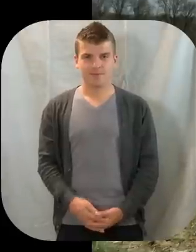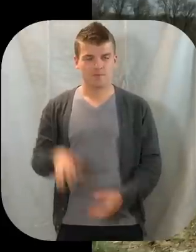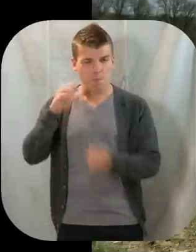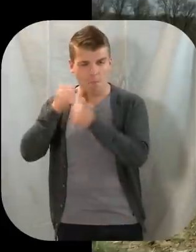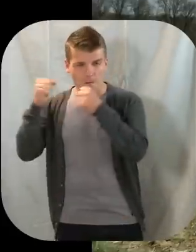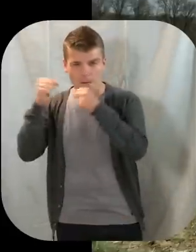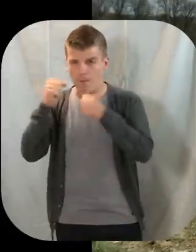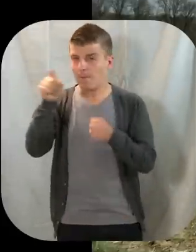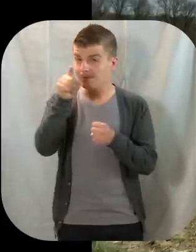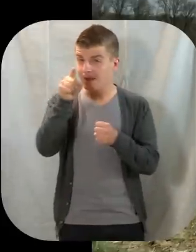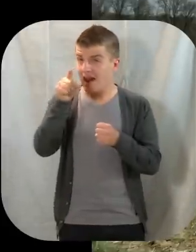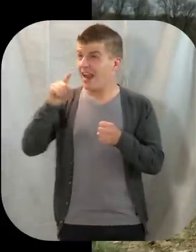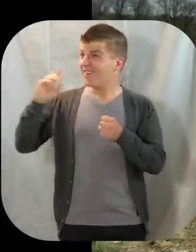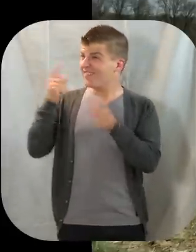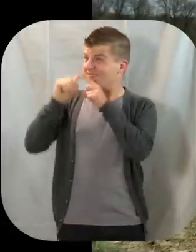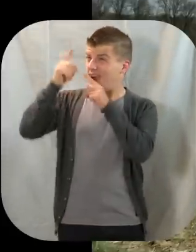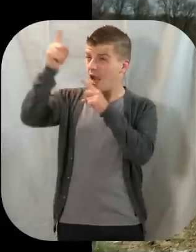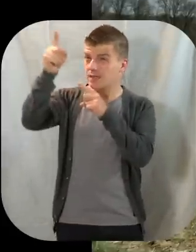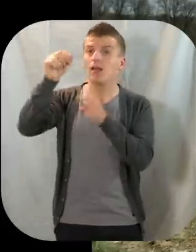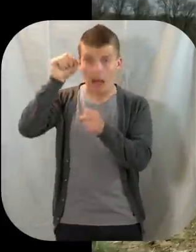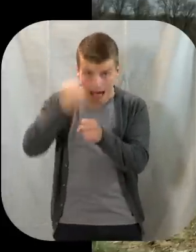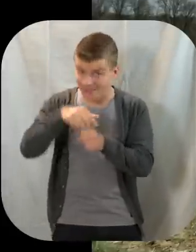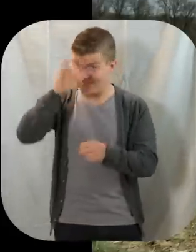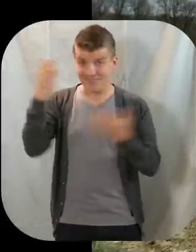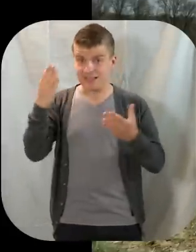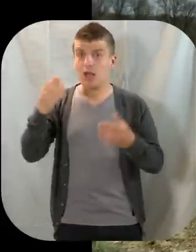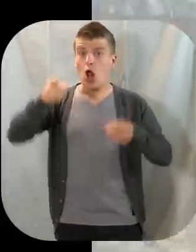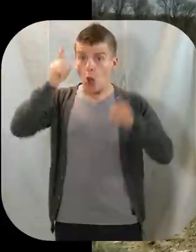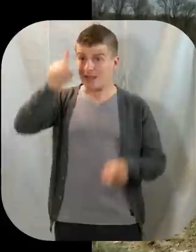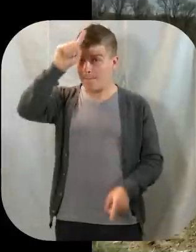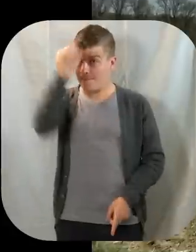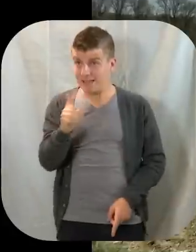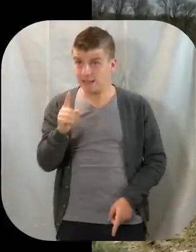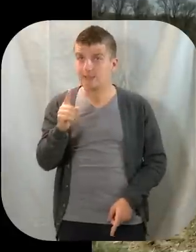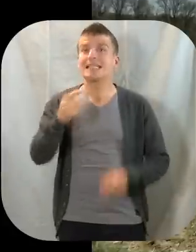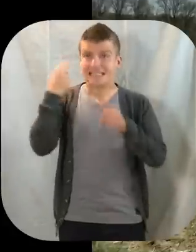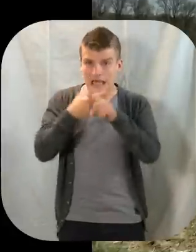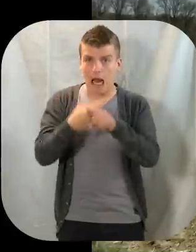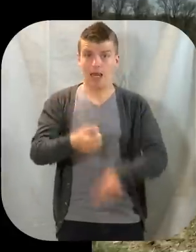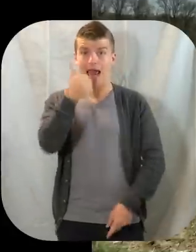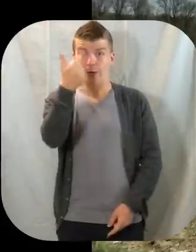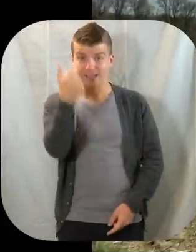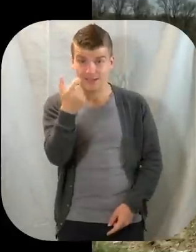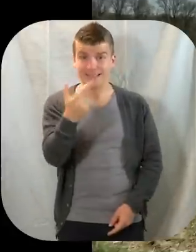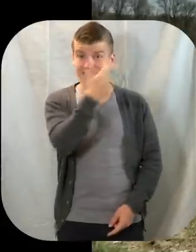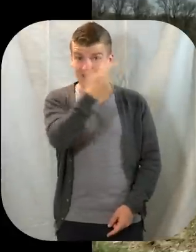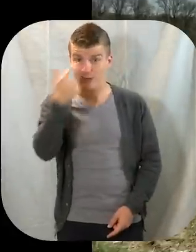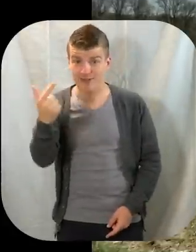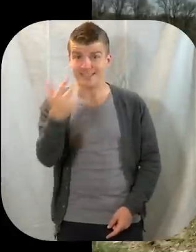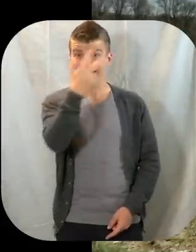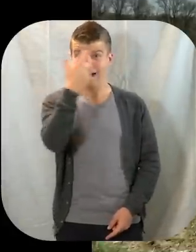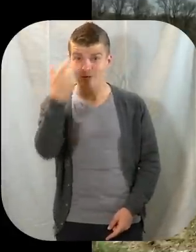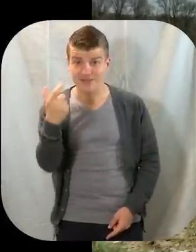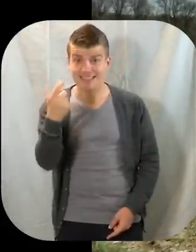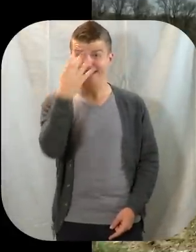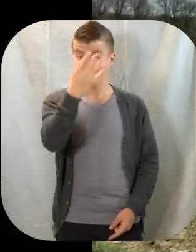Wie weit so ein Gewitter entfernt ist, könnt ihr so rauskriegen. Fangt an zu zählen, wenn es blitzt. 21, 22,